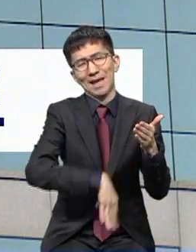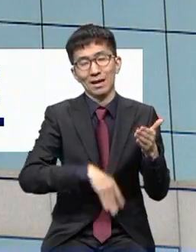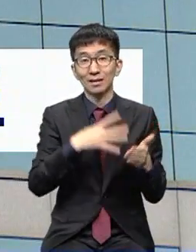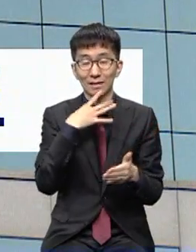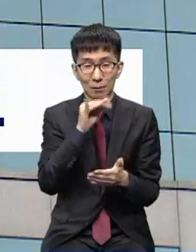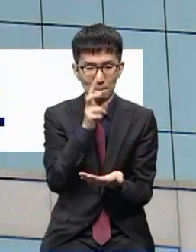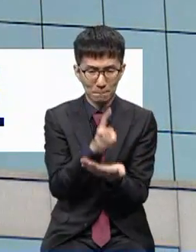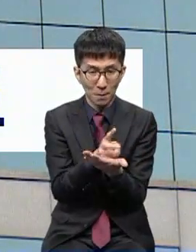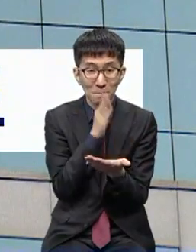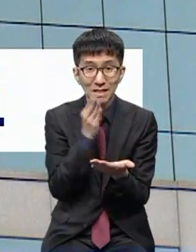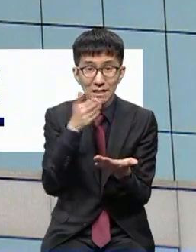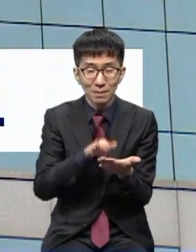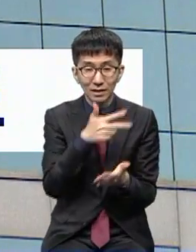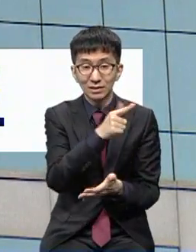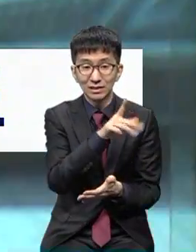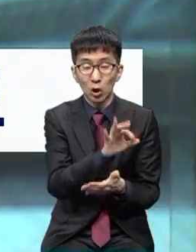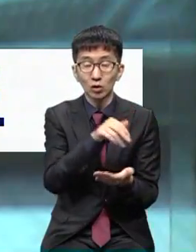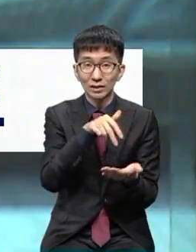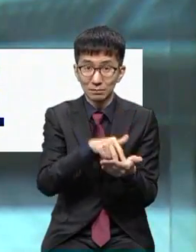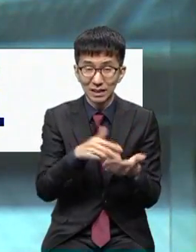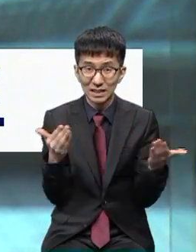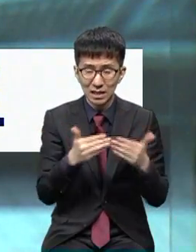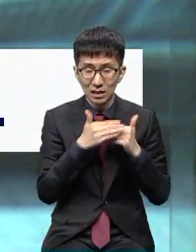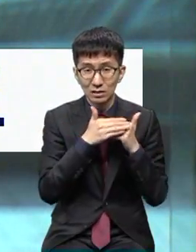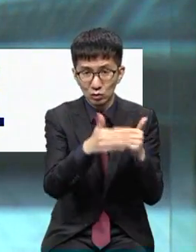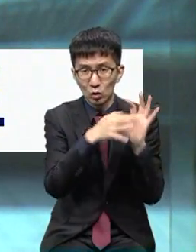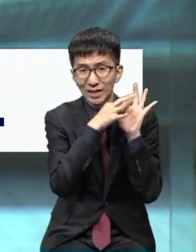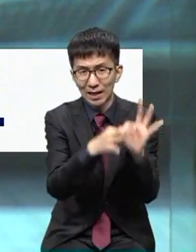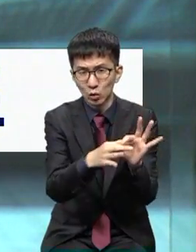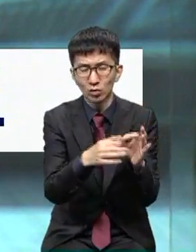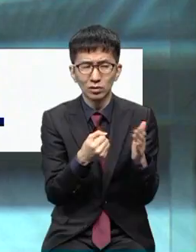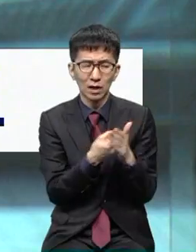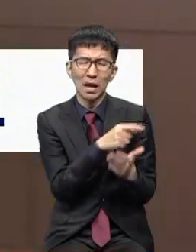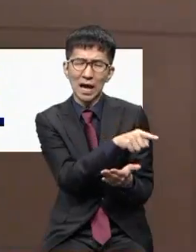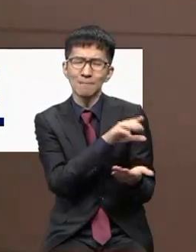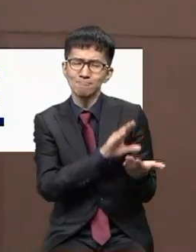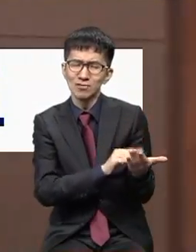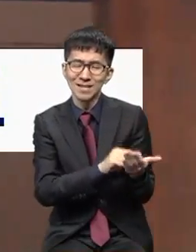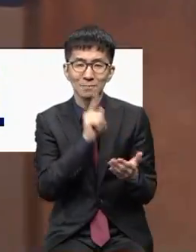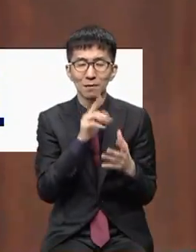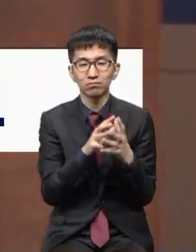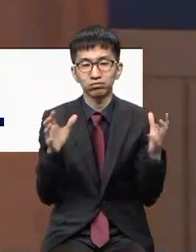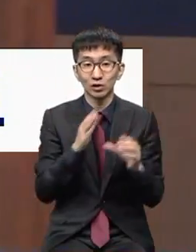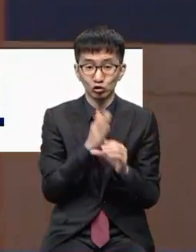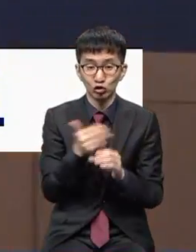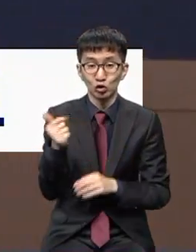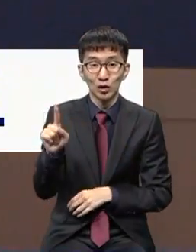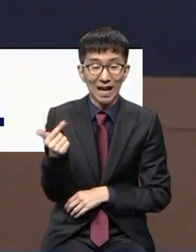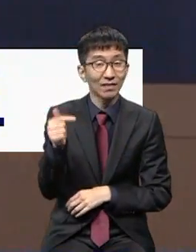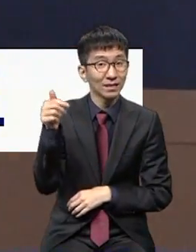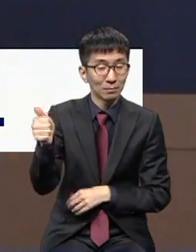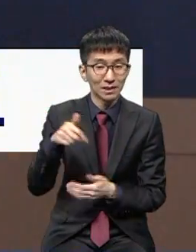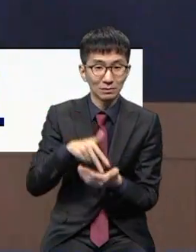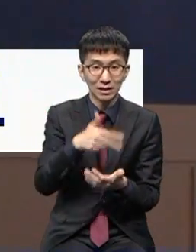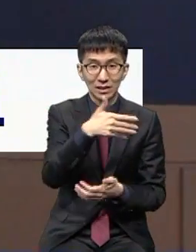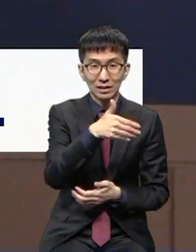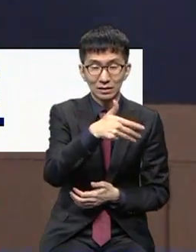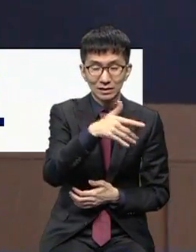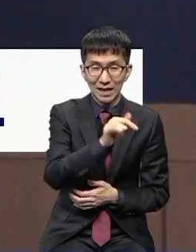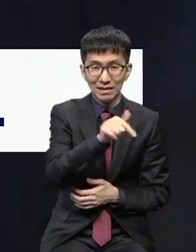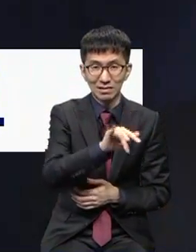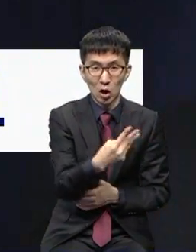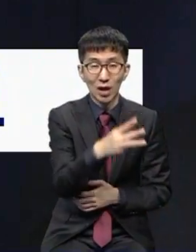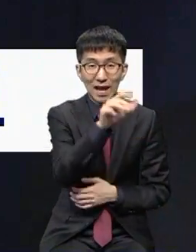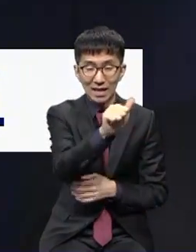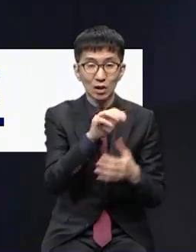일반적이지만 정 차장검사는 업무를 계속해 이례적이라는 비판을 받았습니다. 특히 한 검사장은 채널A 강요미수 의혹이